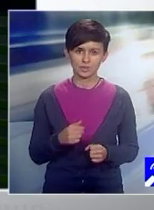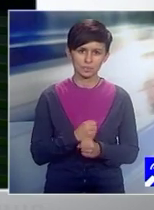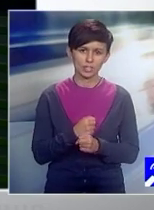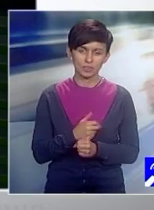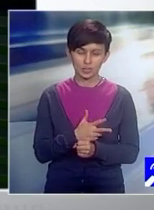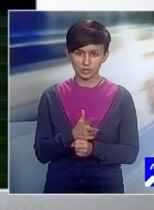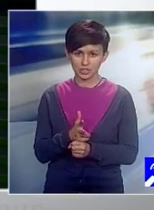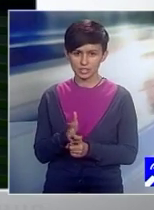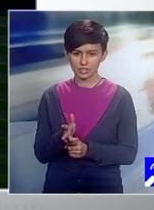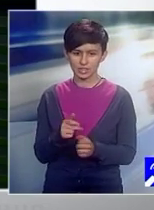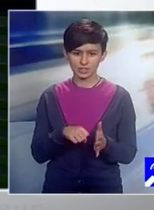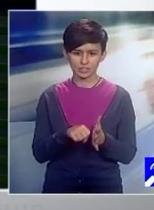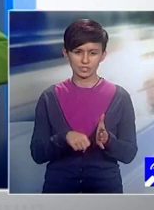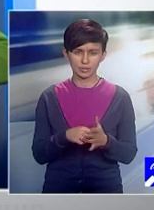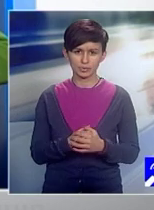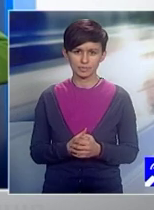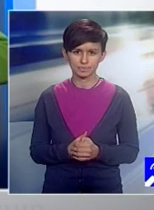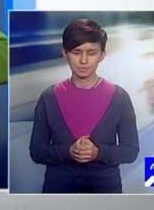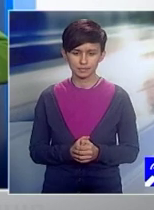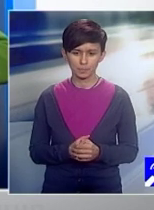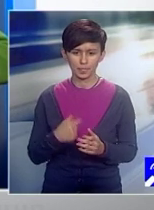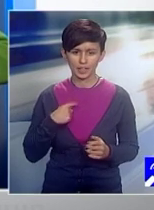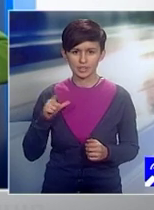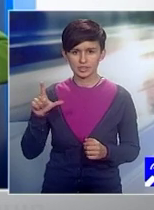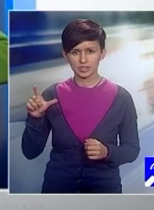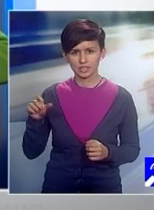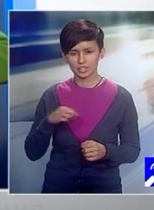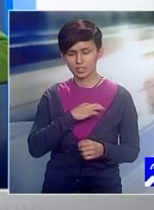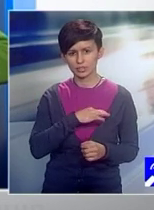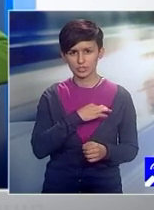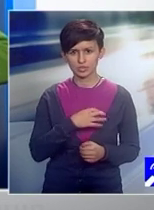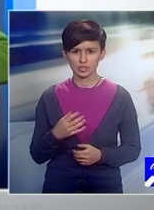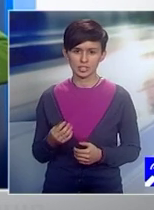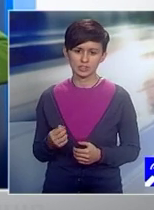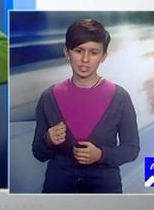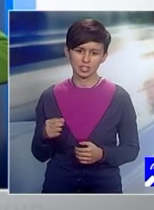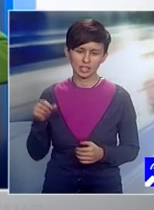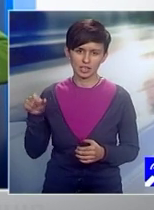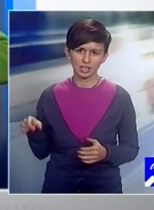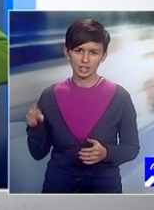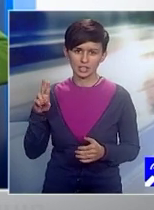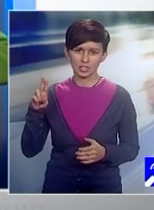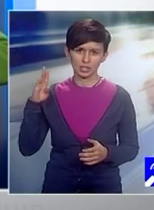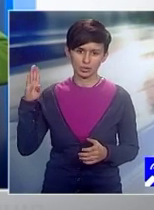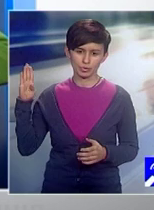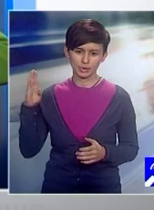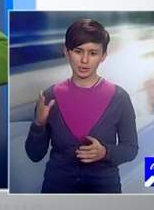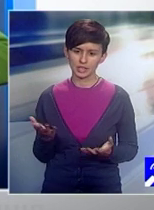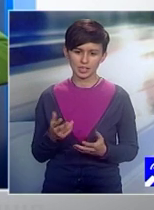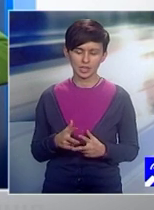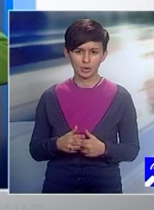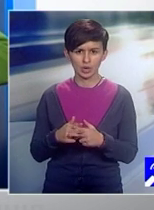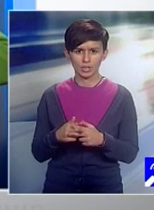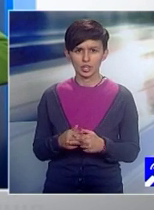da. Andreea Moisei și Vlad Cantoreanu sunt doi studenți de la film, de la UBB. Și ei au muncit